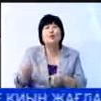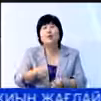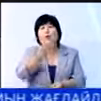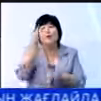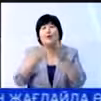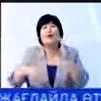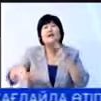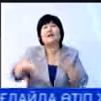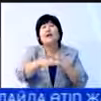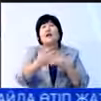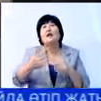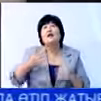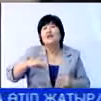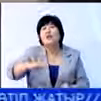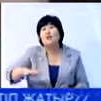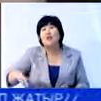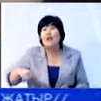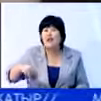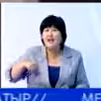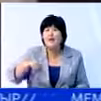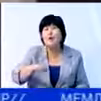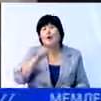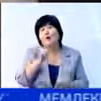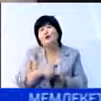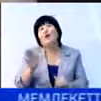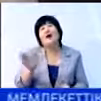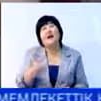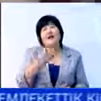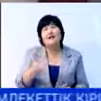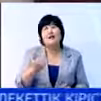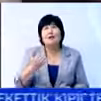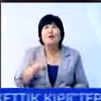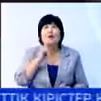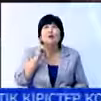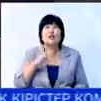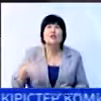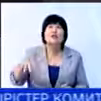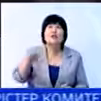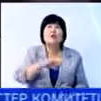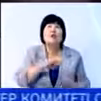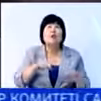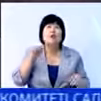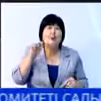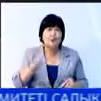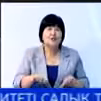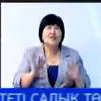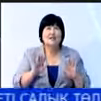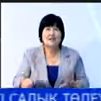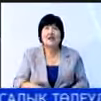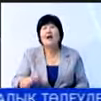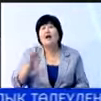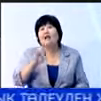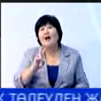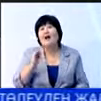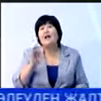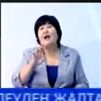жағасында немерелерімізбен күнде қыдырамыз. Мына жастардың бәрі, балалардың бәрі осы жерде. Нағи Ілиясов